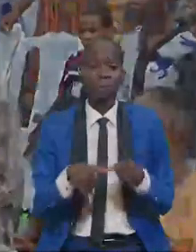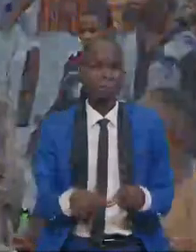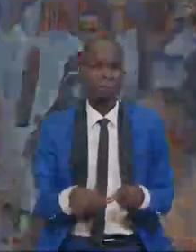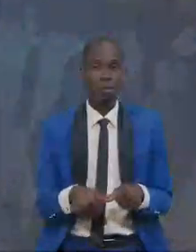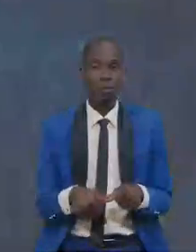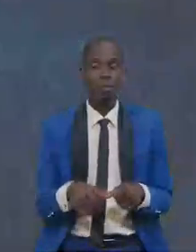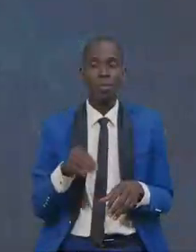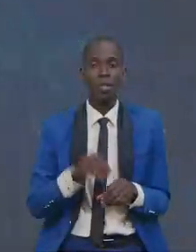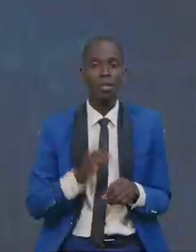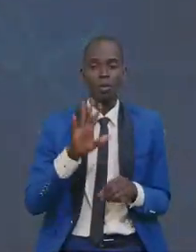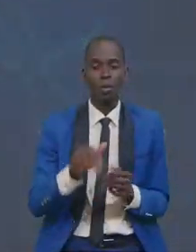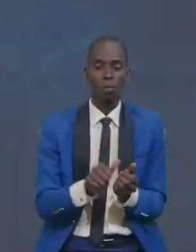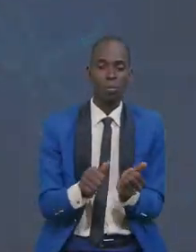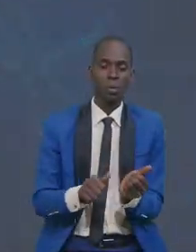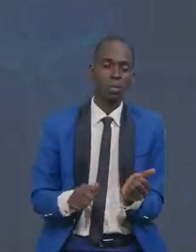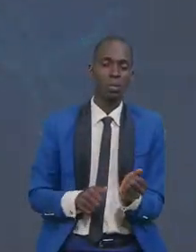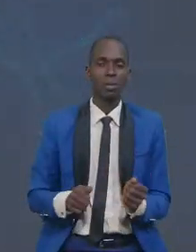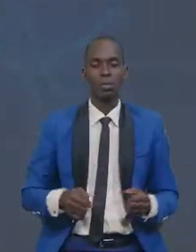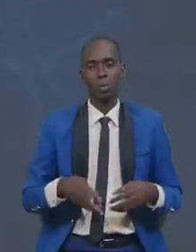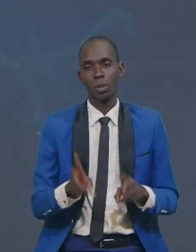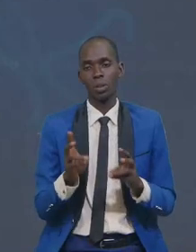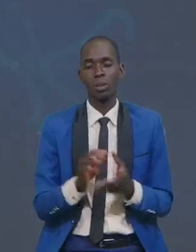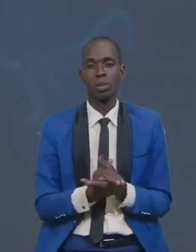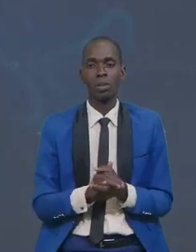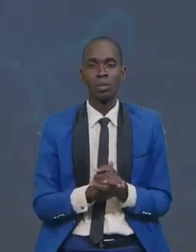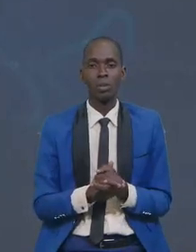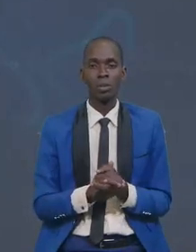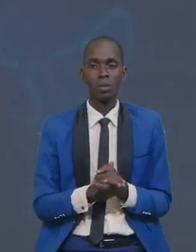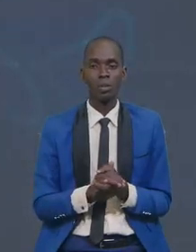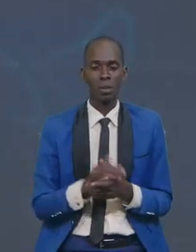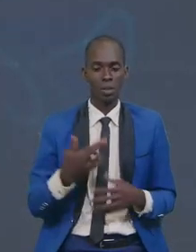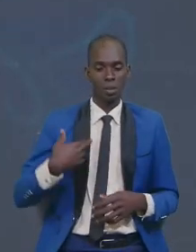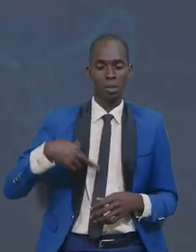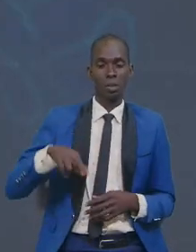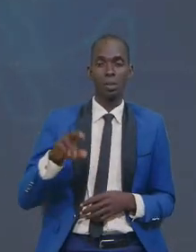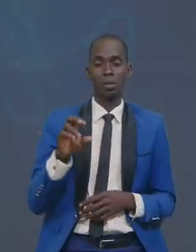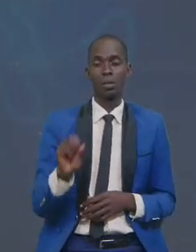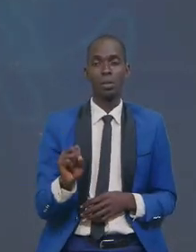Ne demeure pas dans ton état de rétrogradation.